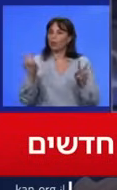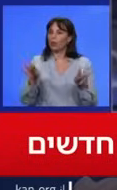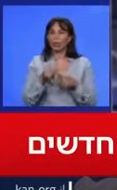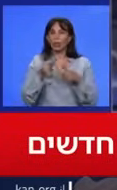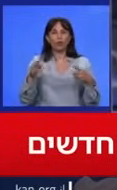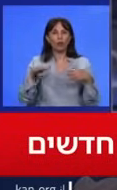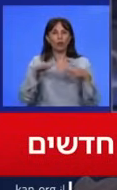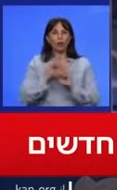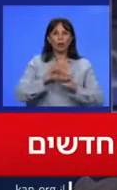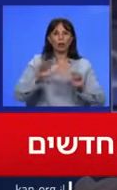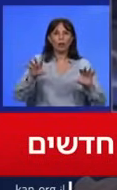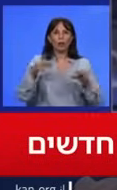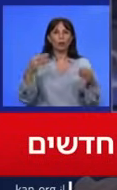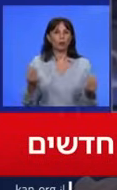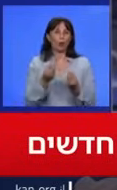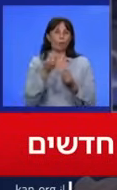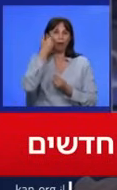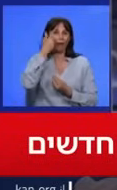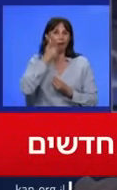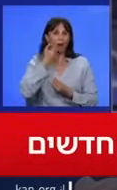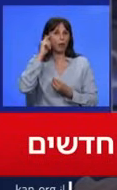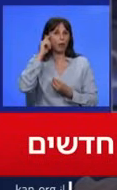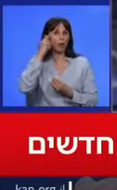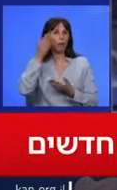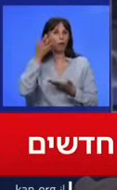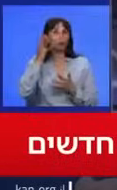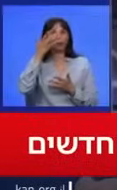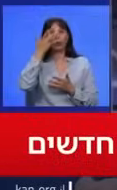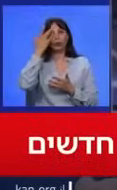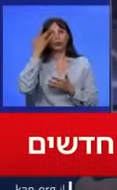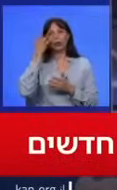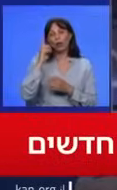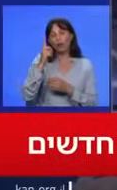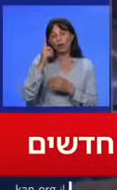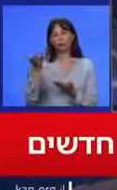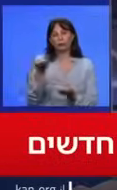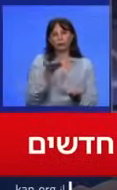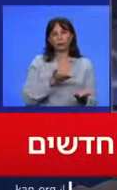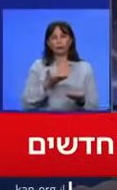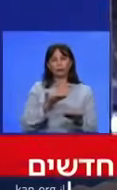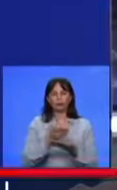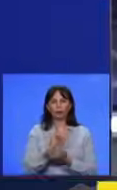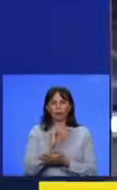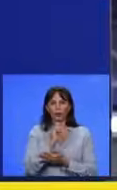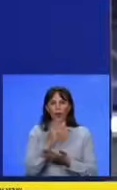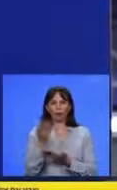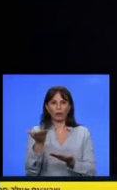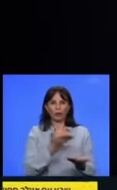החומר, חבל מאוד, הוא מטריד מאוד, אבל בכל זאת, הנה הכתבה שלנו.